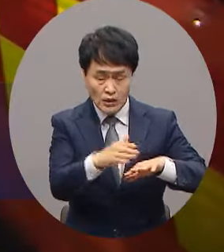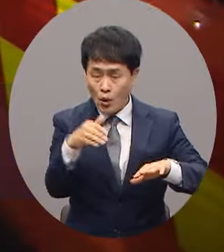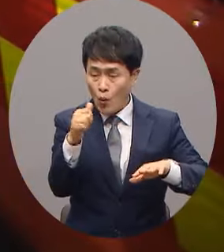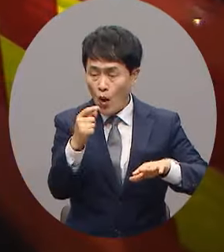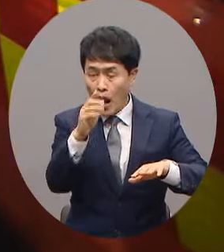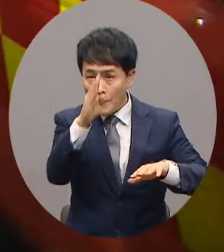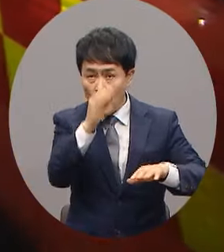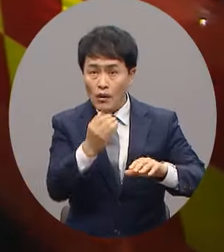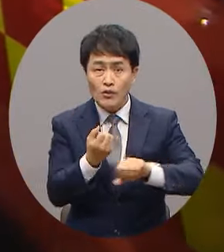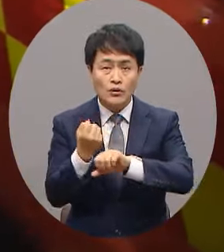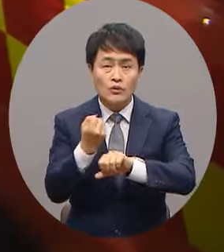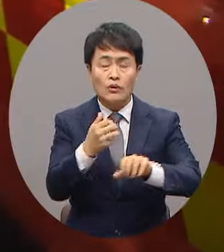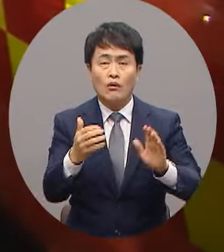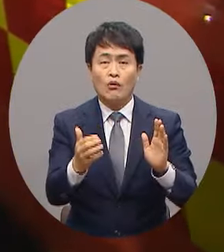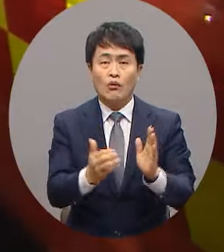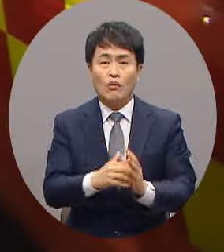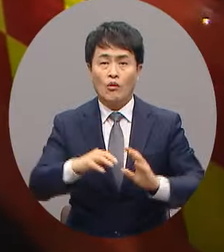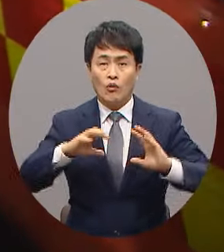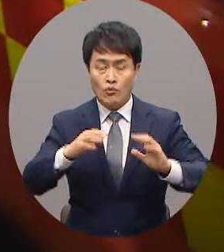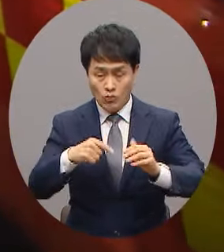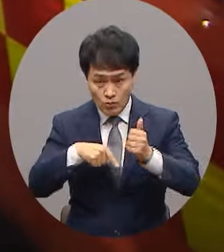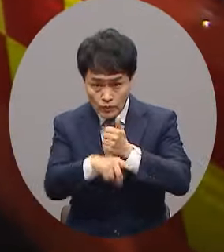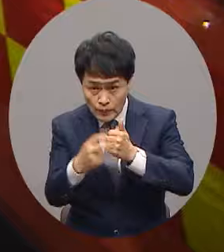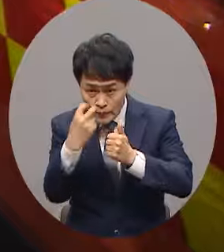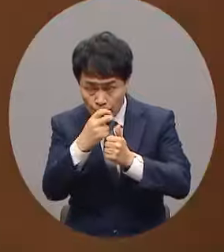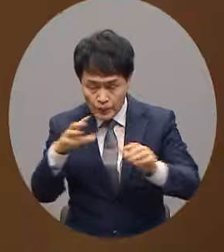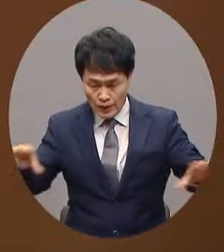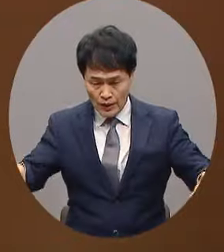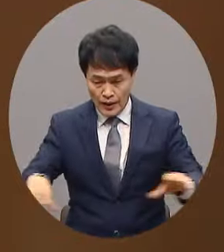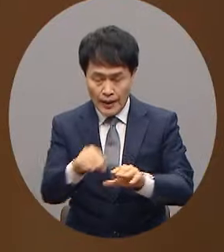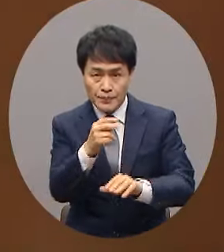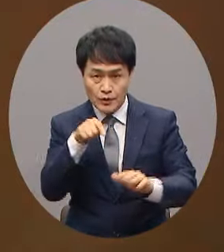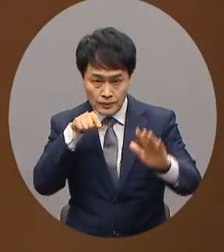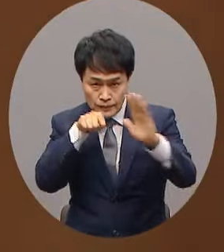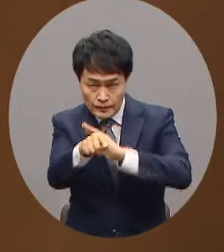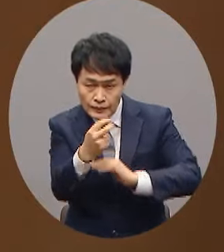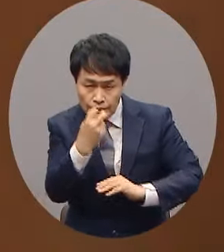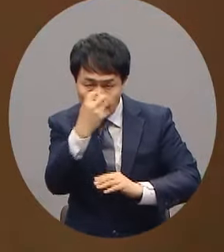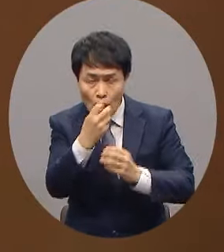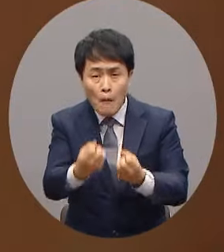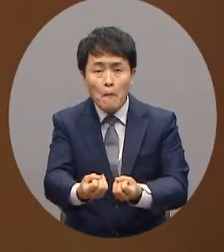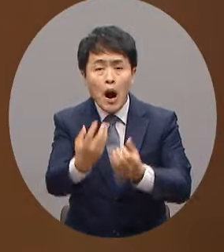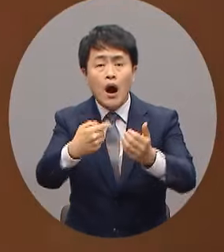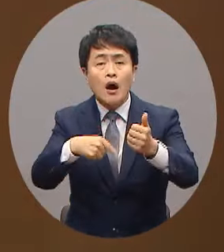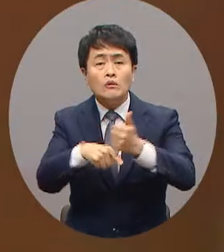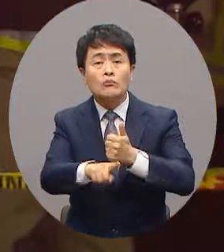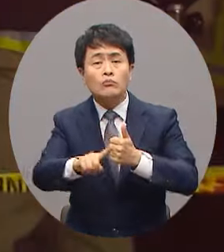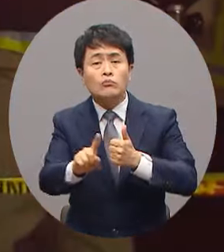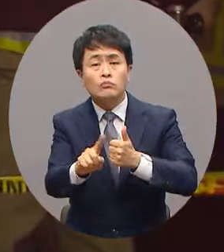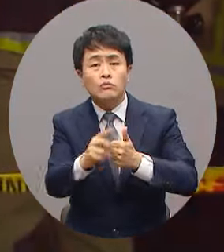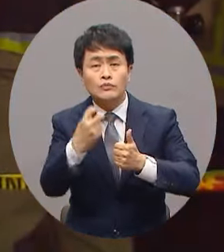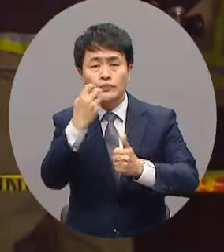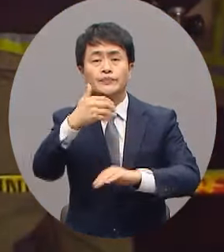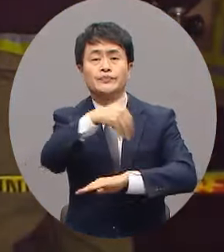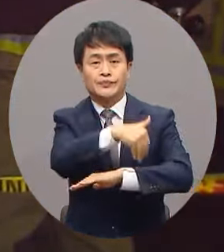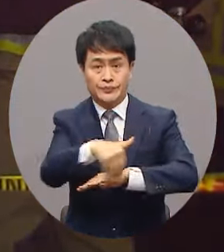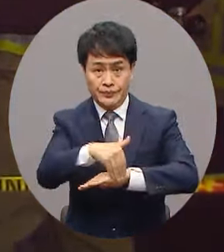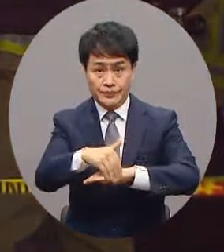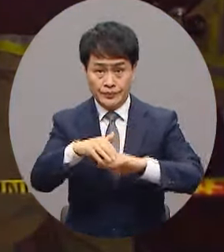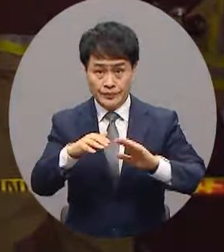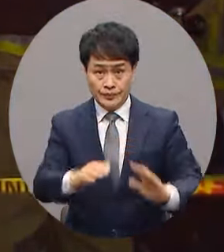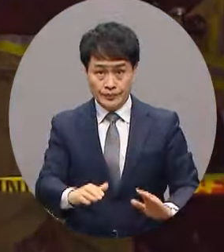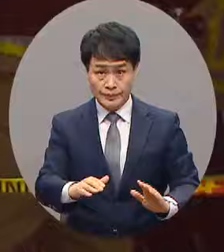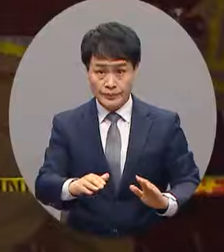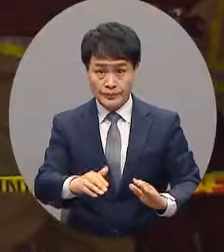그래. 소방당국은 국과수 등과 함께 오늘 합동감식을 벌여 정확한 사고 원인을 조사할 예정입니다. 한편